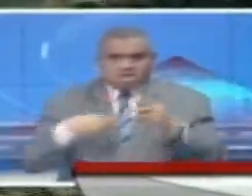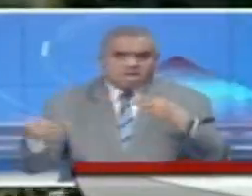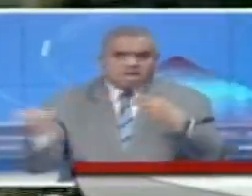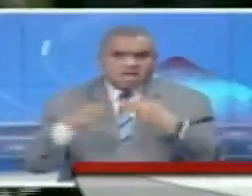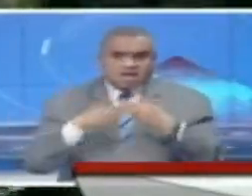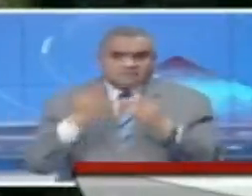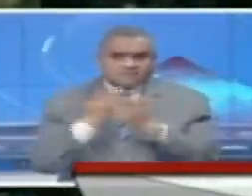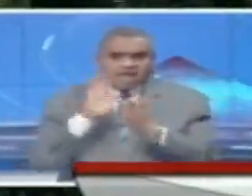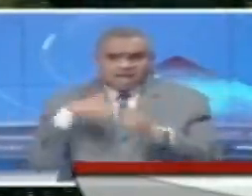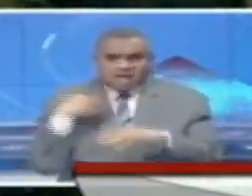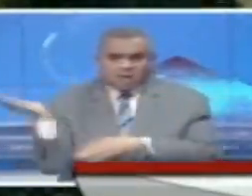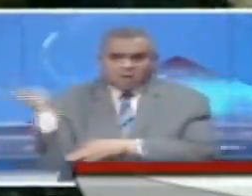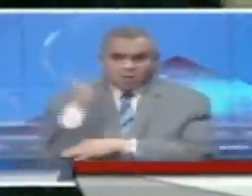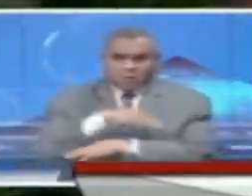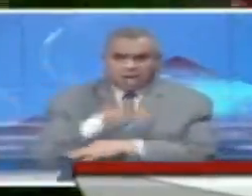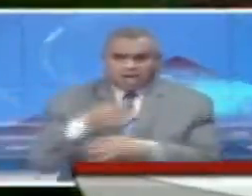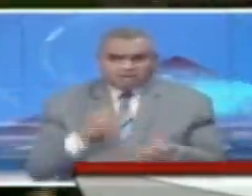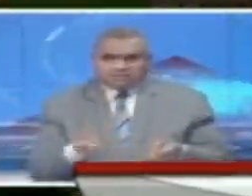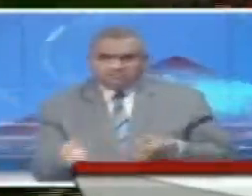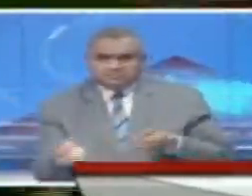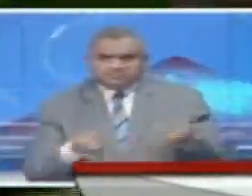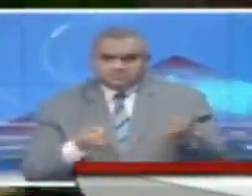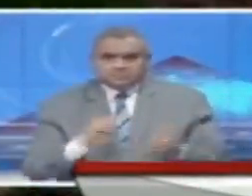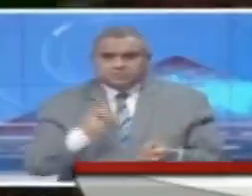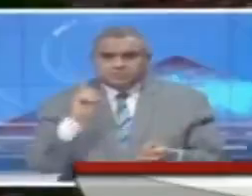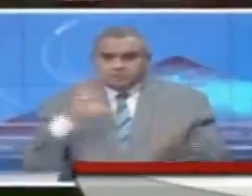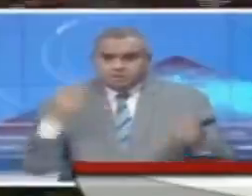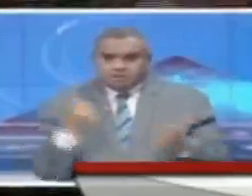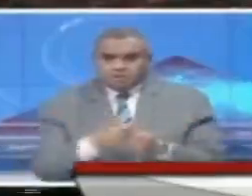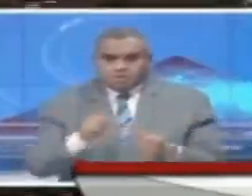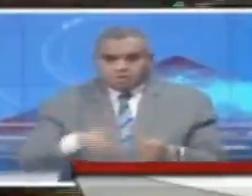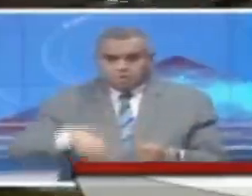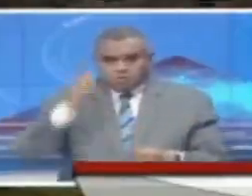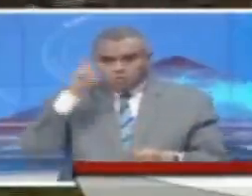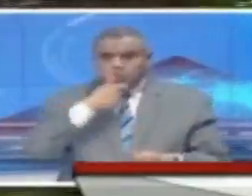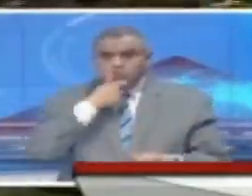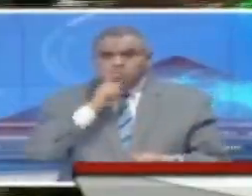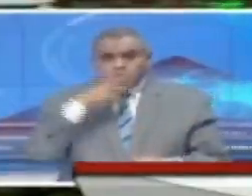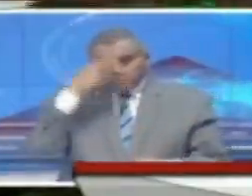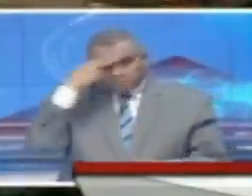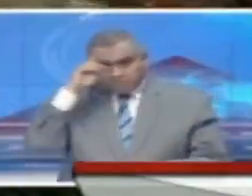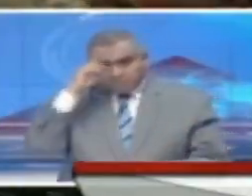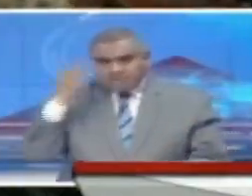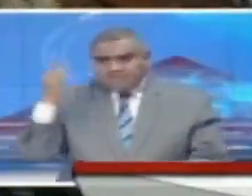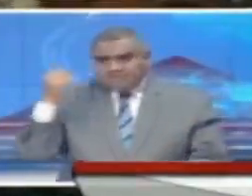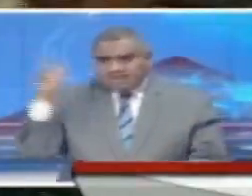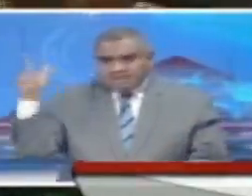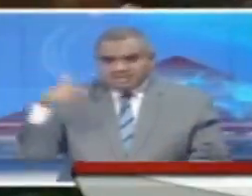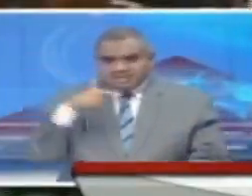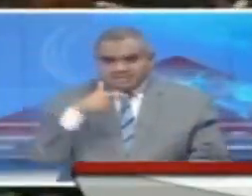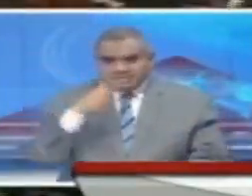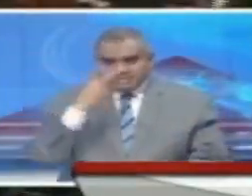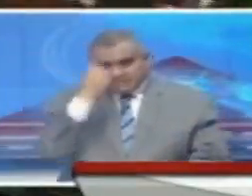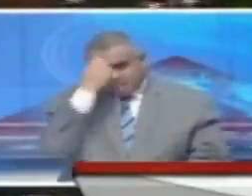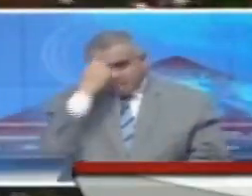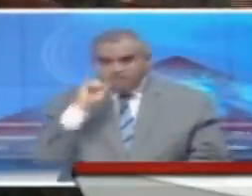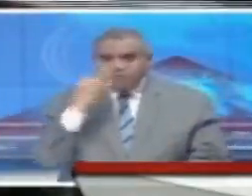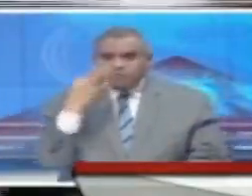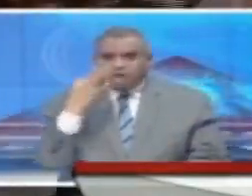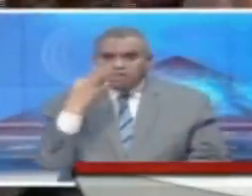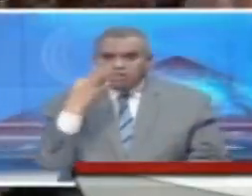يحاول تغييرها أو المساس بها. إنه يوم 30 يونيو لعام